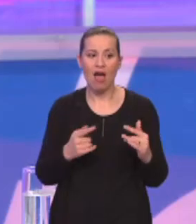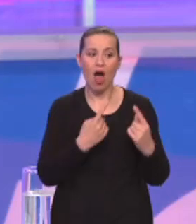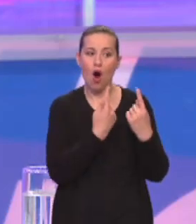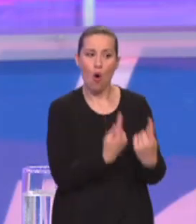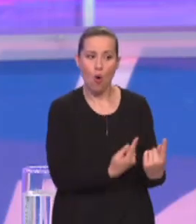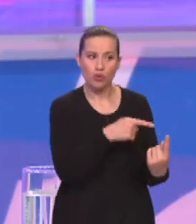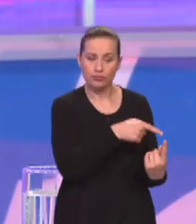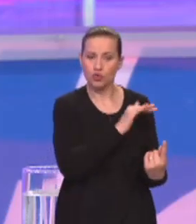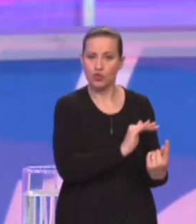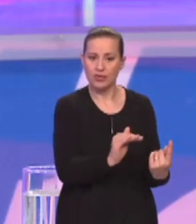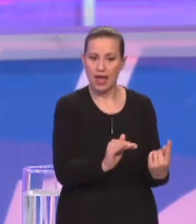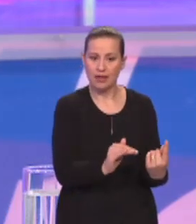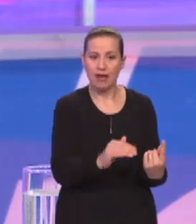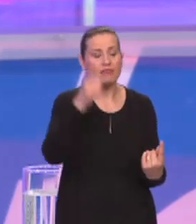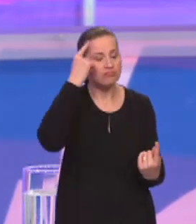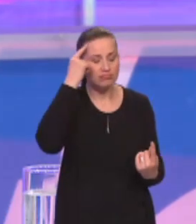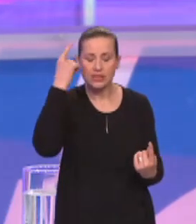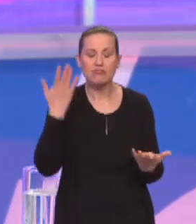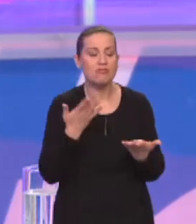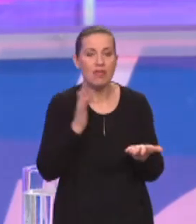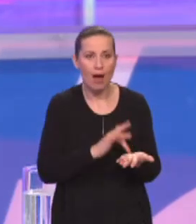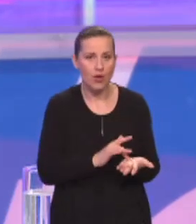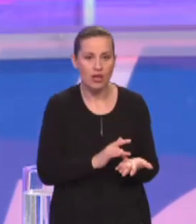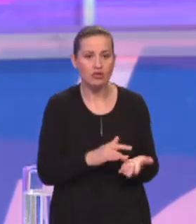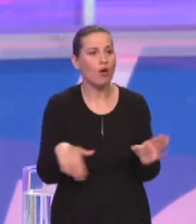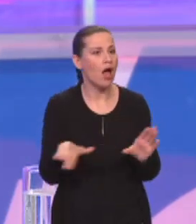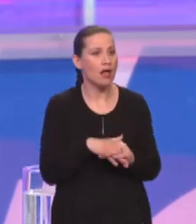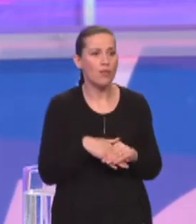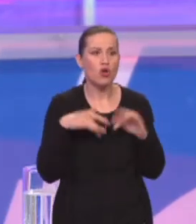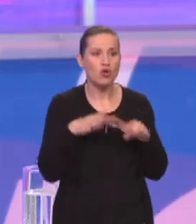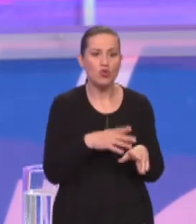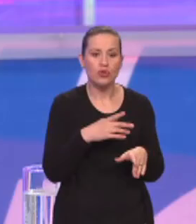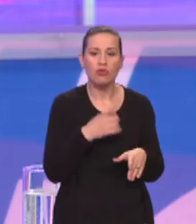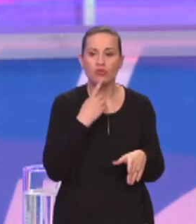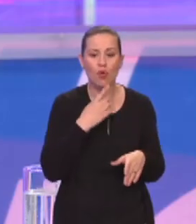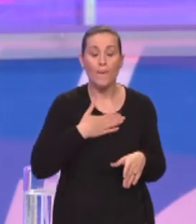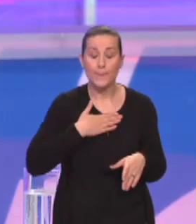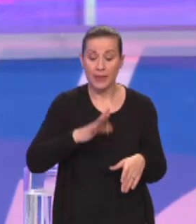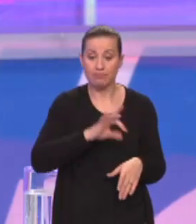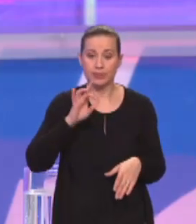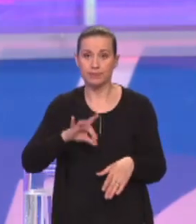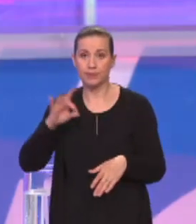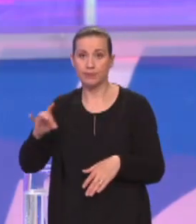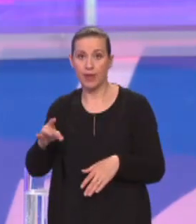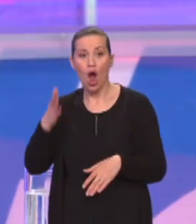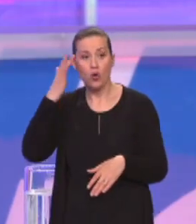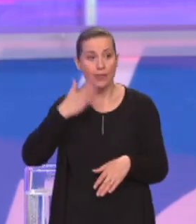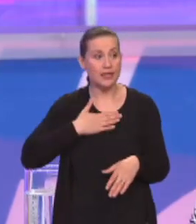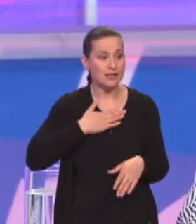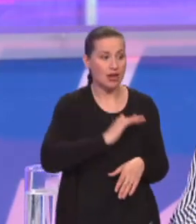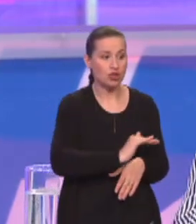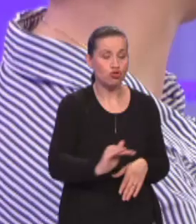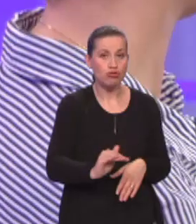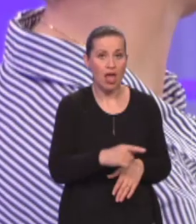svoje dijete, znači znamo gdje su. Uh-huh. Zaposlit ćemo ljude koje ćemo mi odabrati, koji će se brinuti za našu djecu,